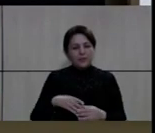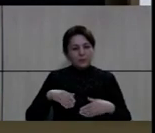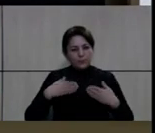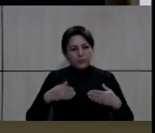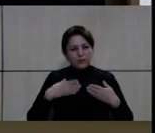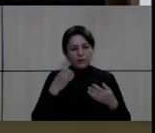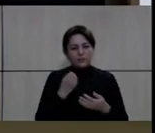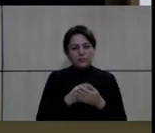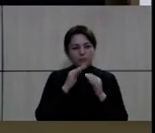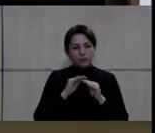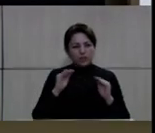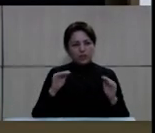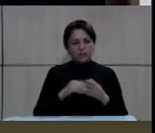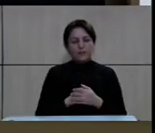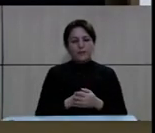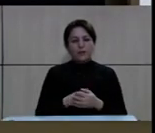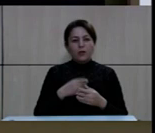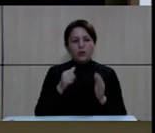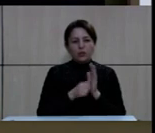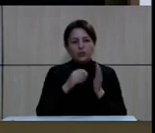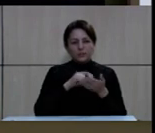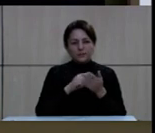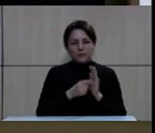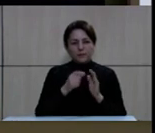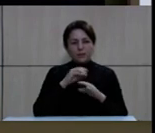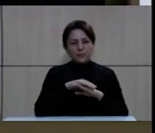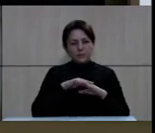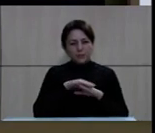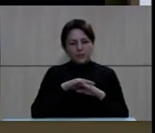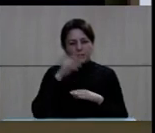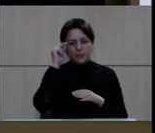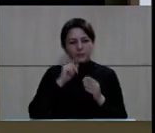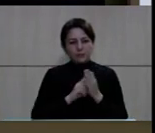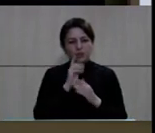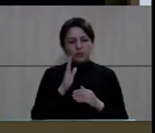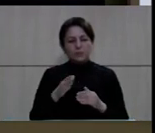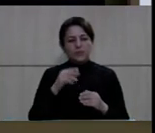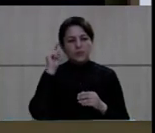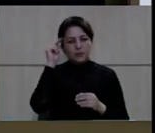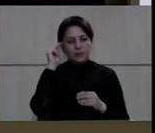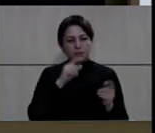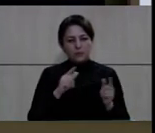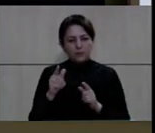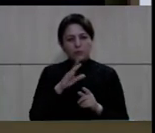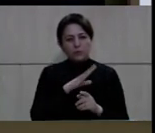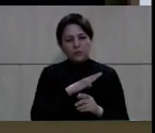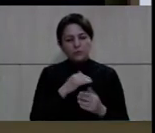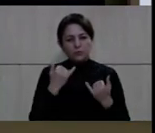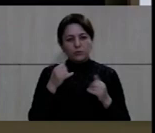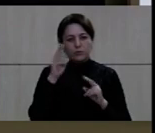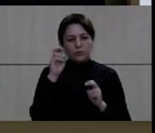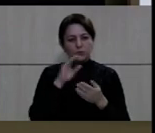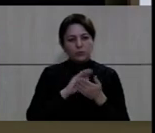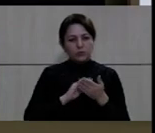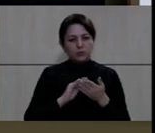Assalomu alaykum aziz bolajonlar. 6-sinfda matematika darsini boshlaymiz. Darsga tayyorlanib olgan bo'lsangiz, bugungi